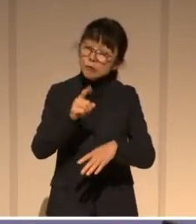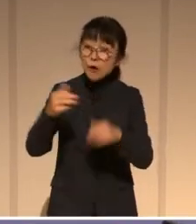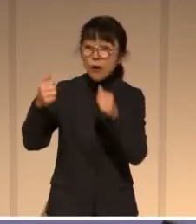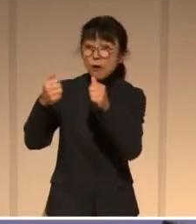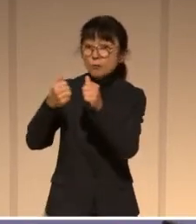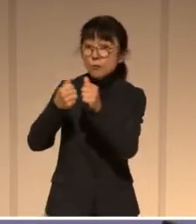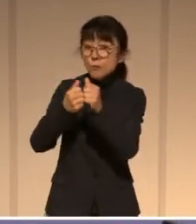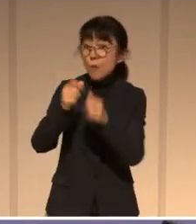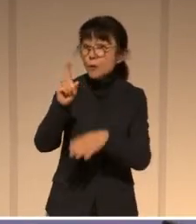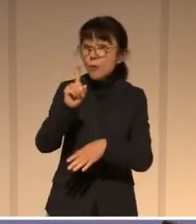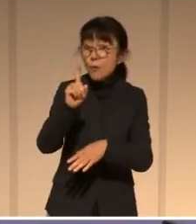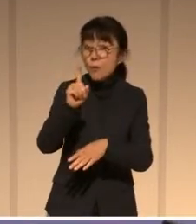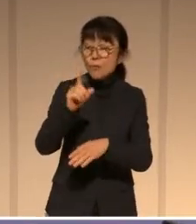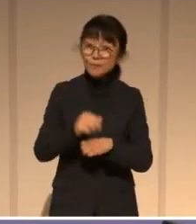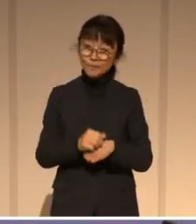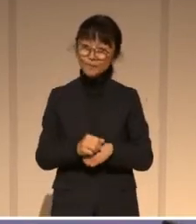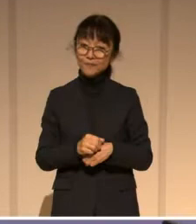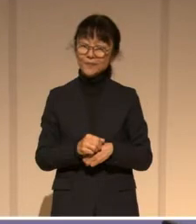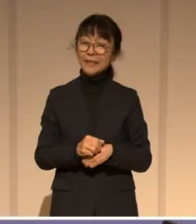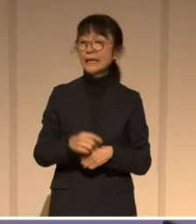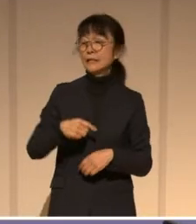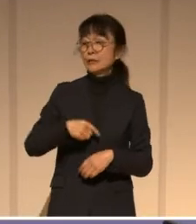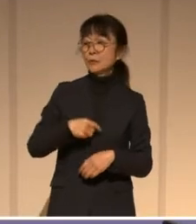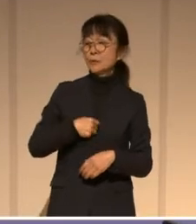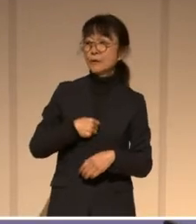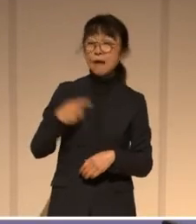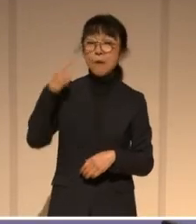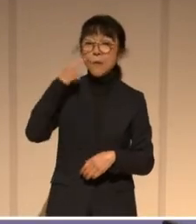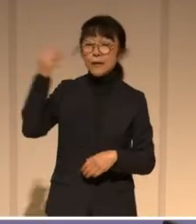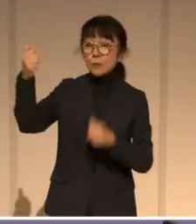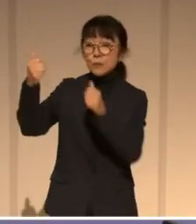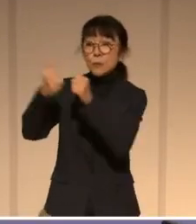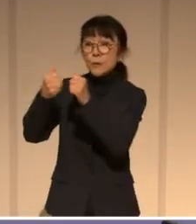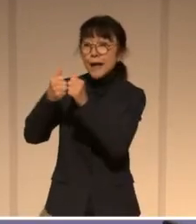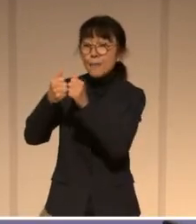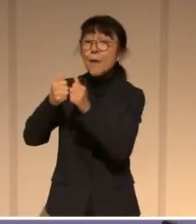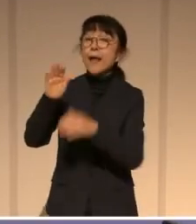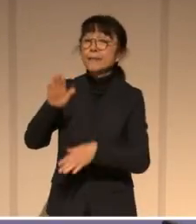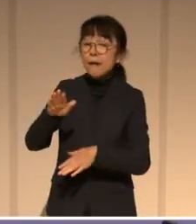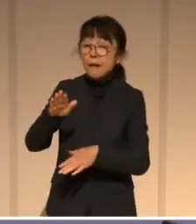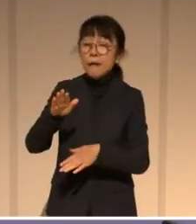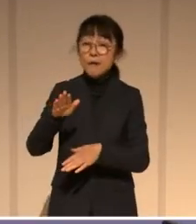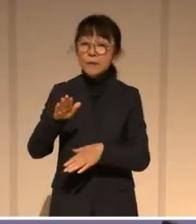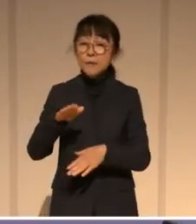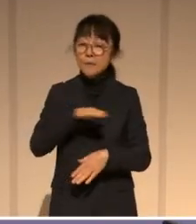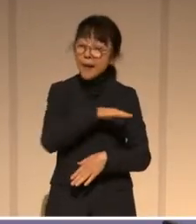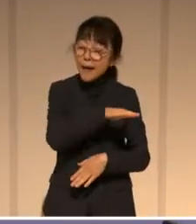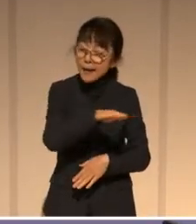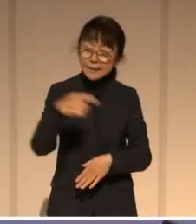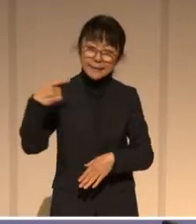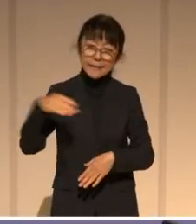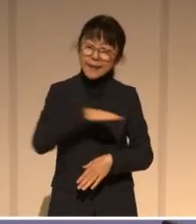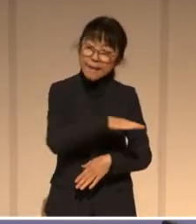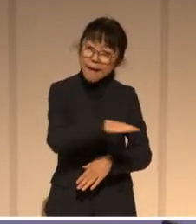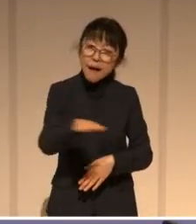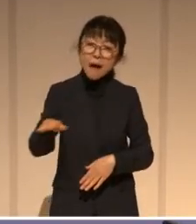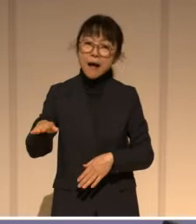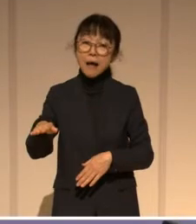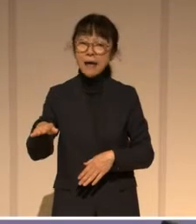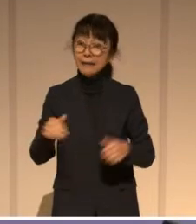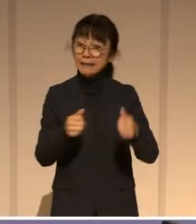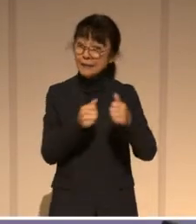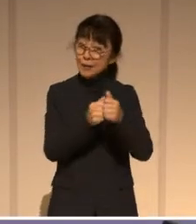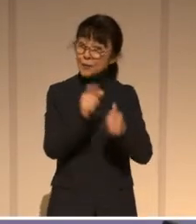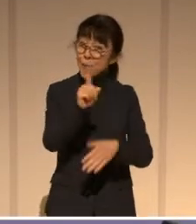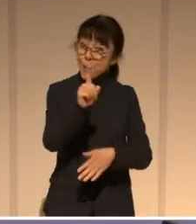どんな感じで自分の校舎ももちろんあったと思うんですけど前の先生方がやってみたら